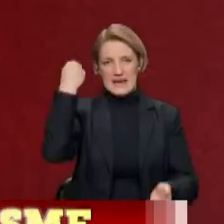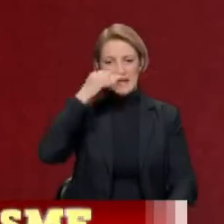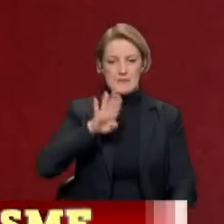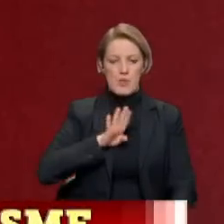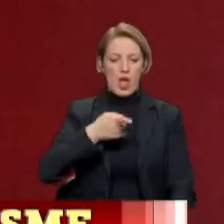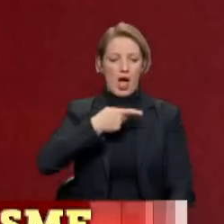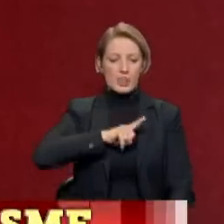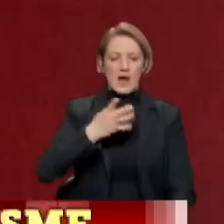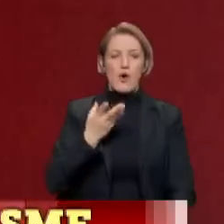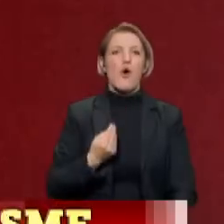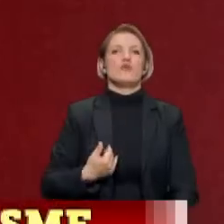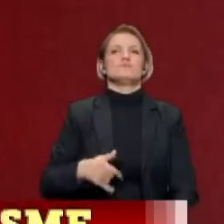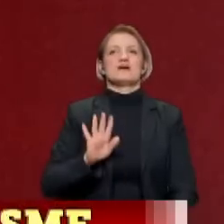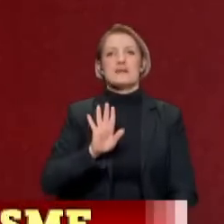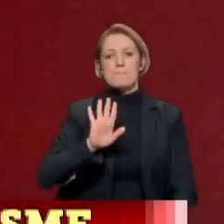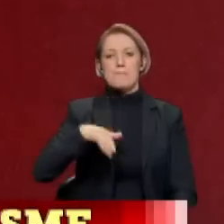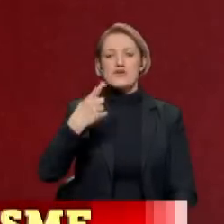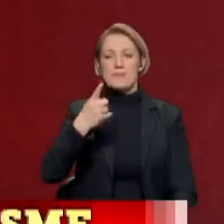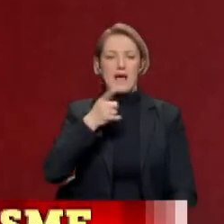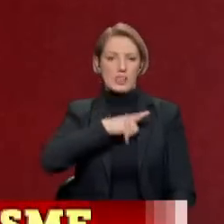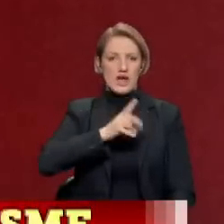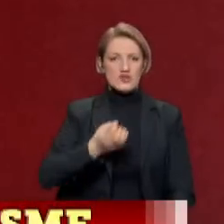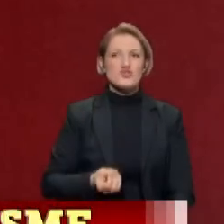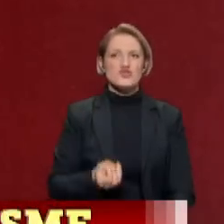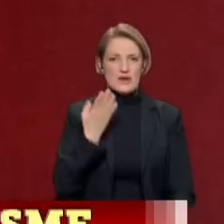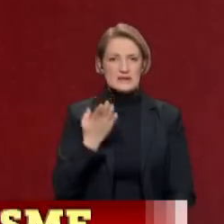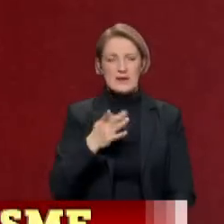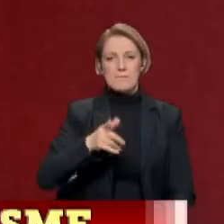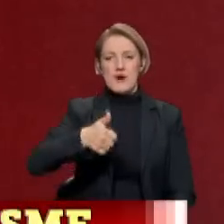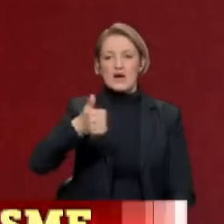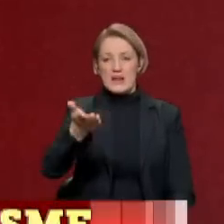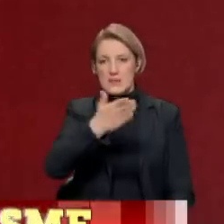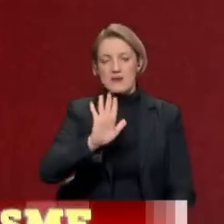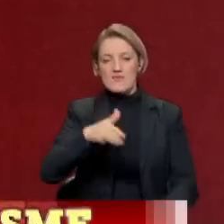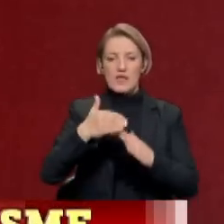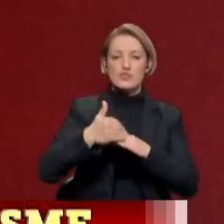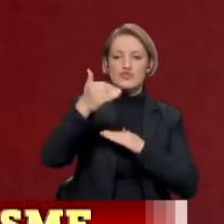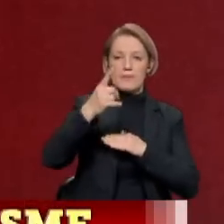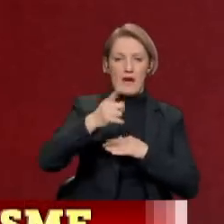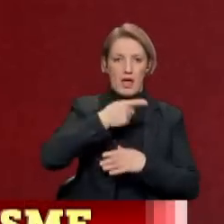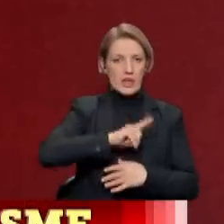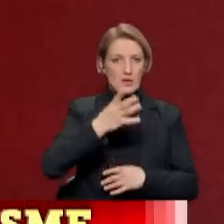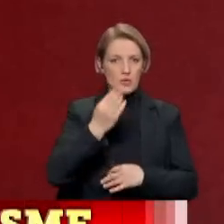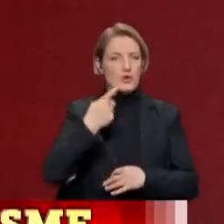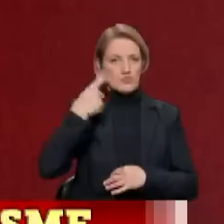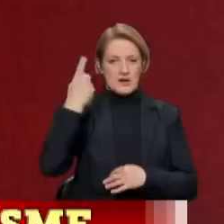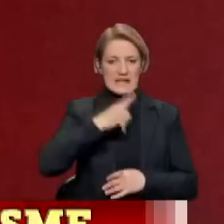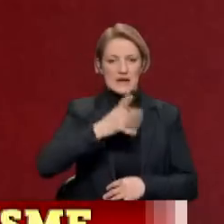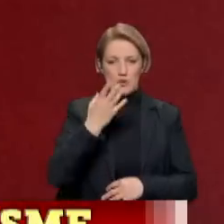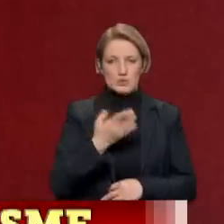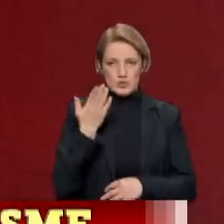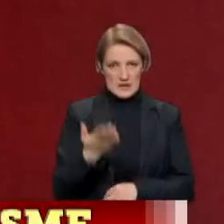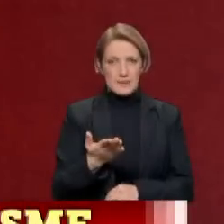aday olmazsa, altılı masadan başka bir aday çıkarsa, ya liderlerden ya da dışarıdan bir aday olursa, o zaman